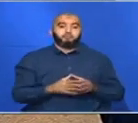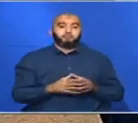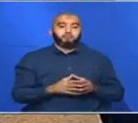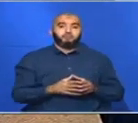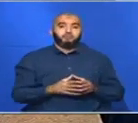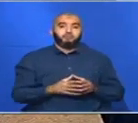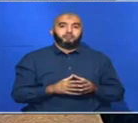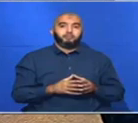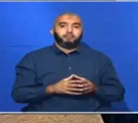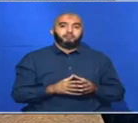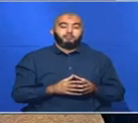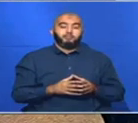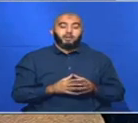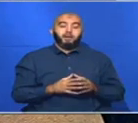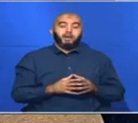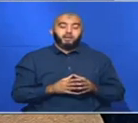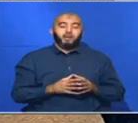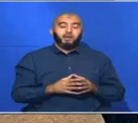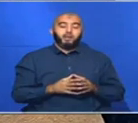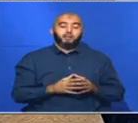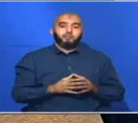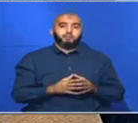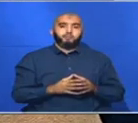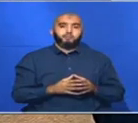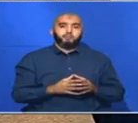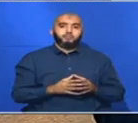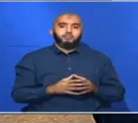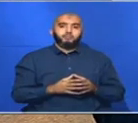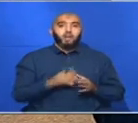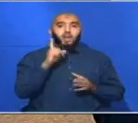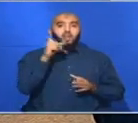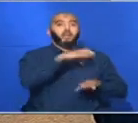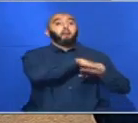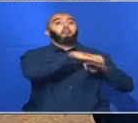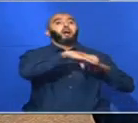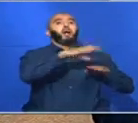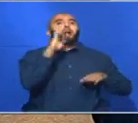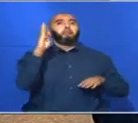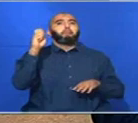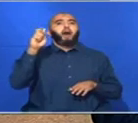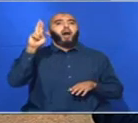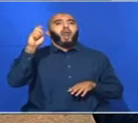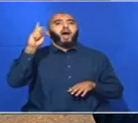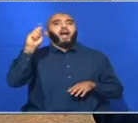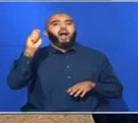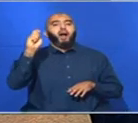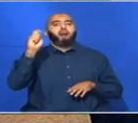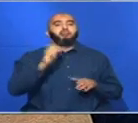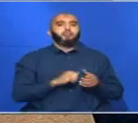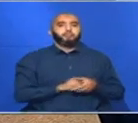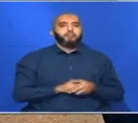هل هي حرام ام حلال ولكن شوفي في هذا البنك هذا درتي درتي اوكي خليتي